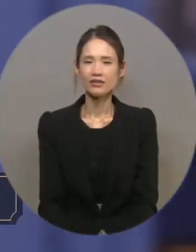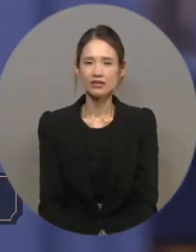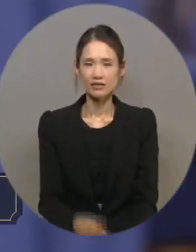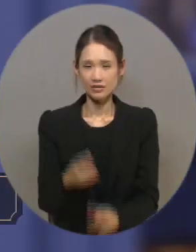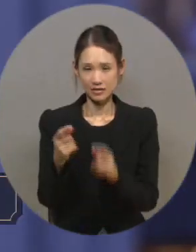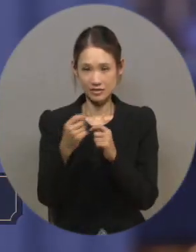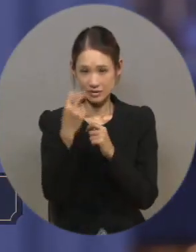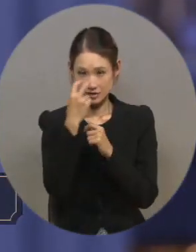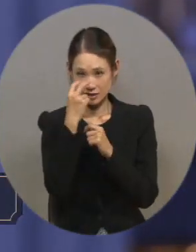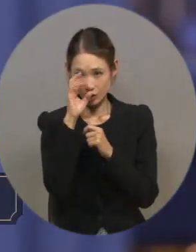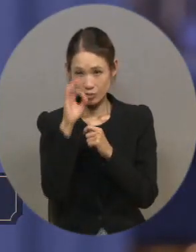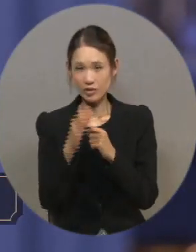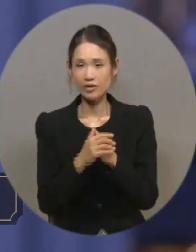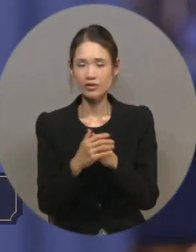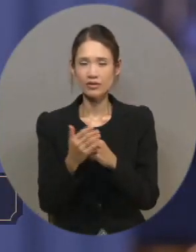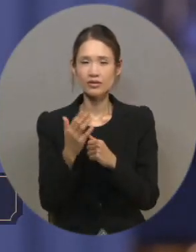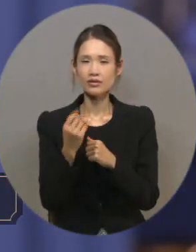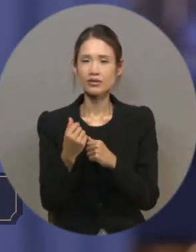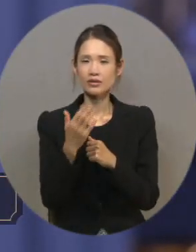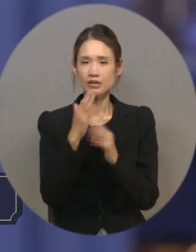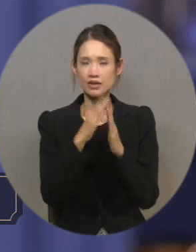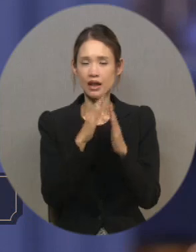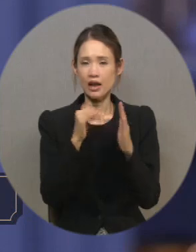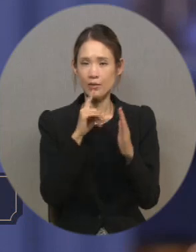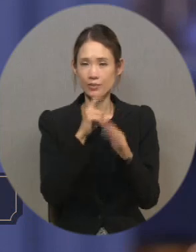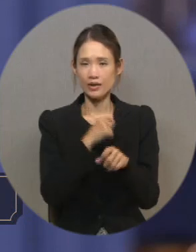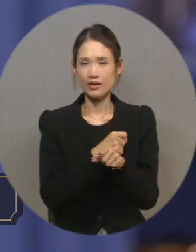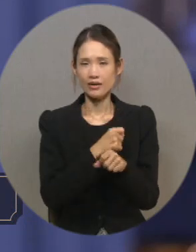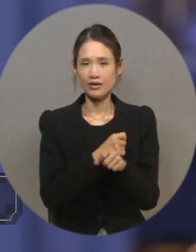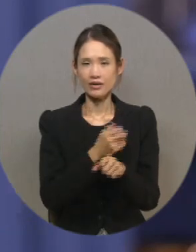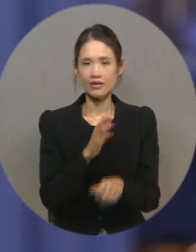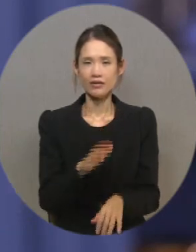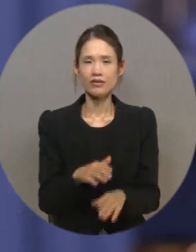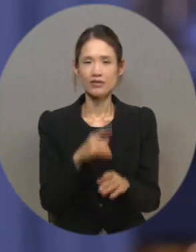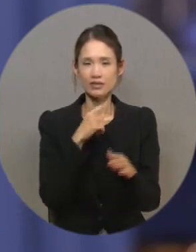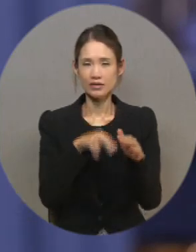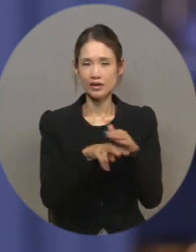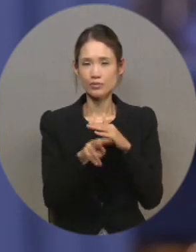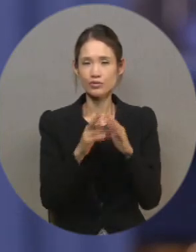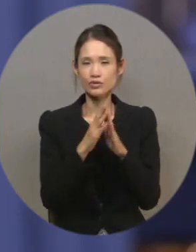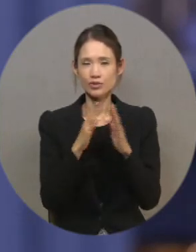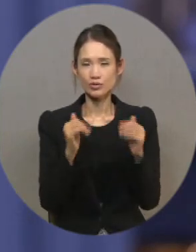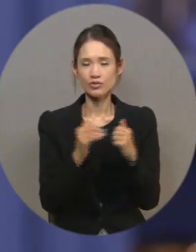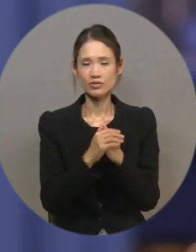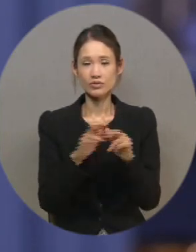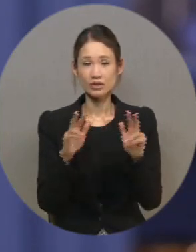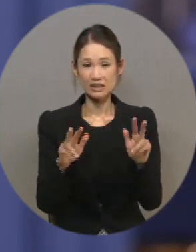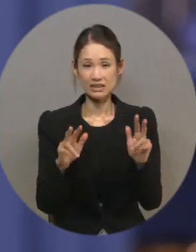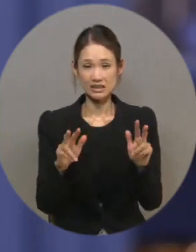가까이서 많이 지켜보셨으니까 아까 그 네. 뭐 가족 얘기도 하셨지만은 탈북 청소년들에게 네. 가장 중요한